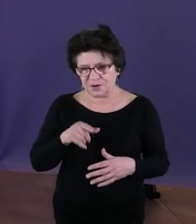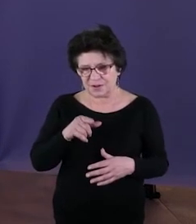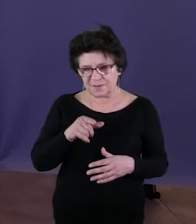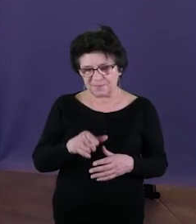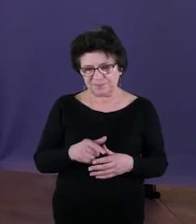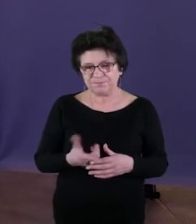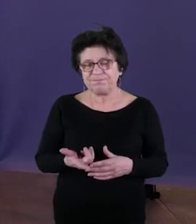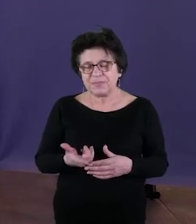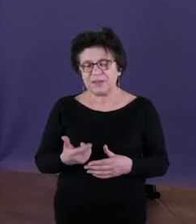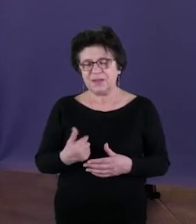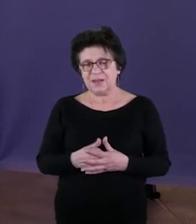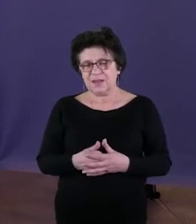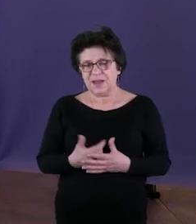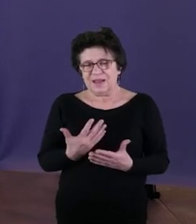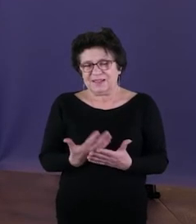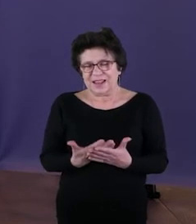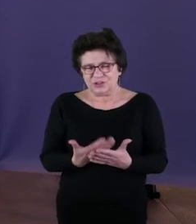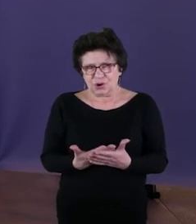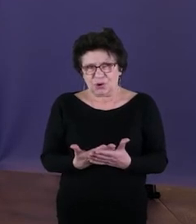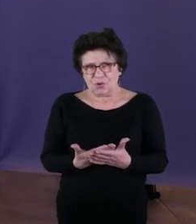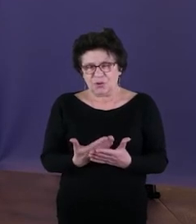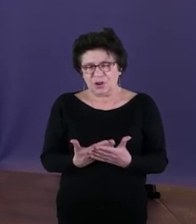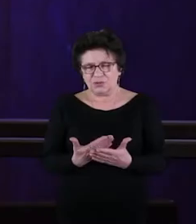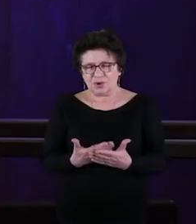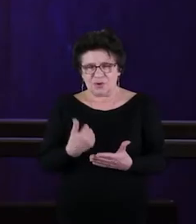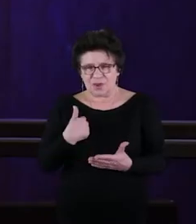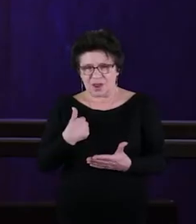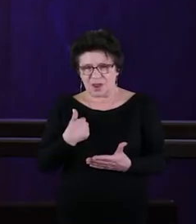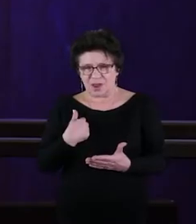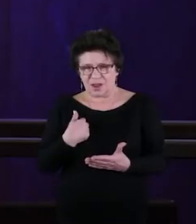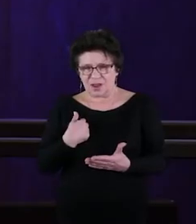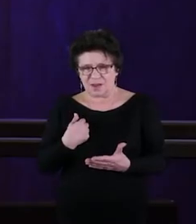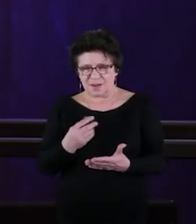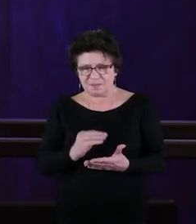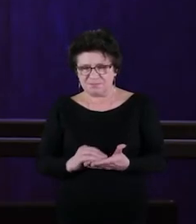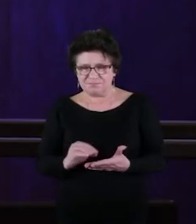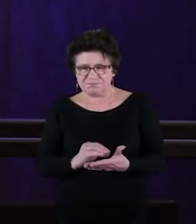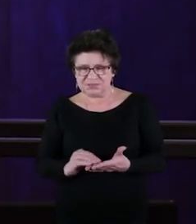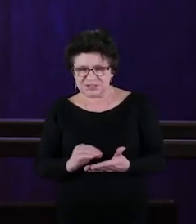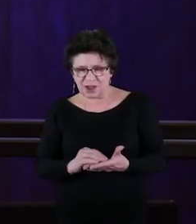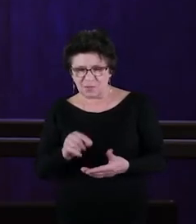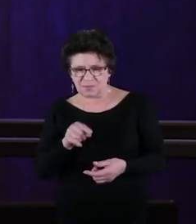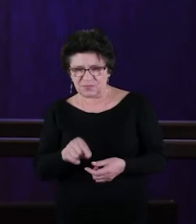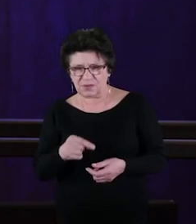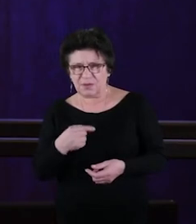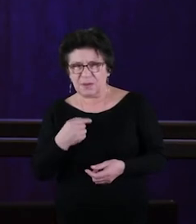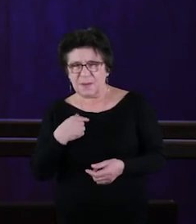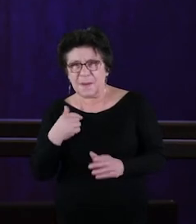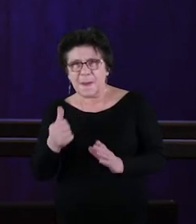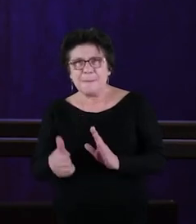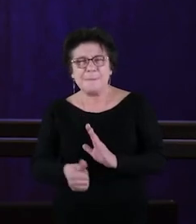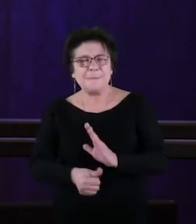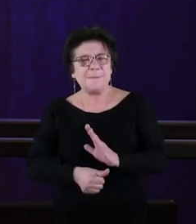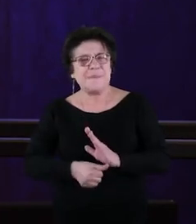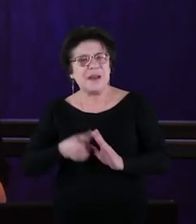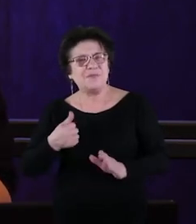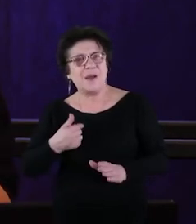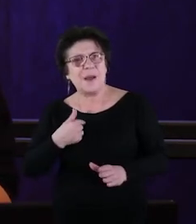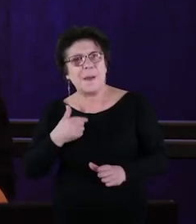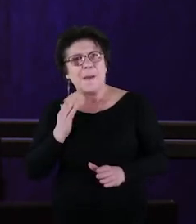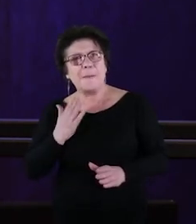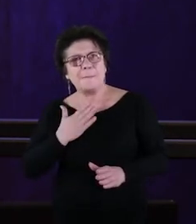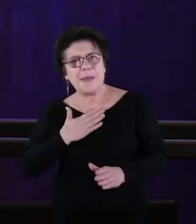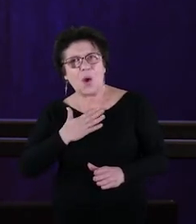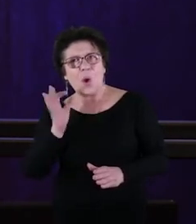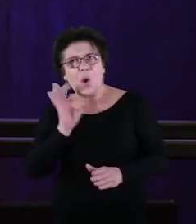a dlaczego stało się to tak że miałam pierwszy raz tak okazję zobaczyć zbiór ksiąg